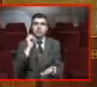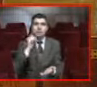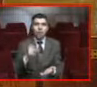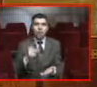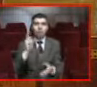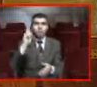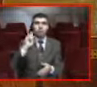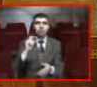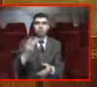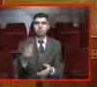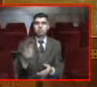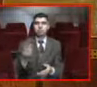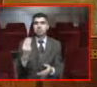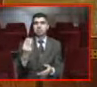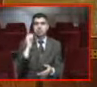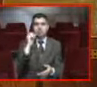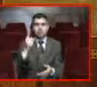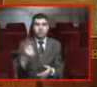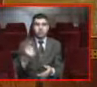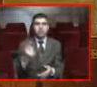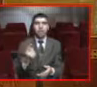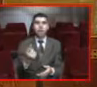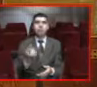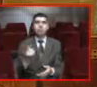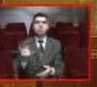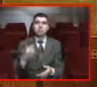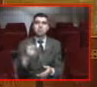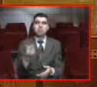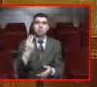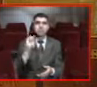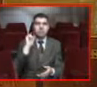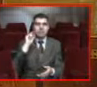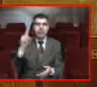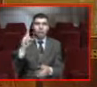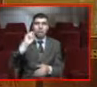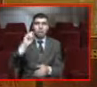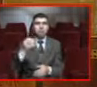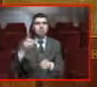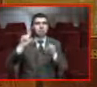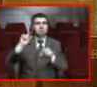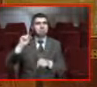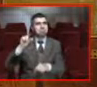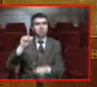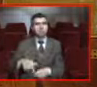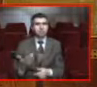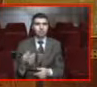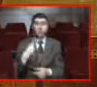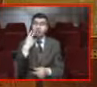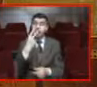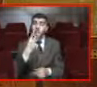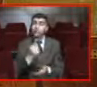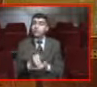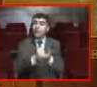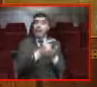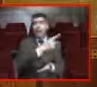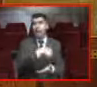شهداء 1200 درهم، وهذا ضئيل ويستحق التفاته حقيقيه. اما